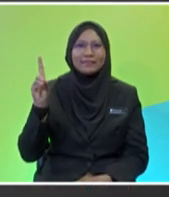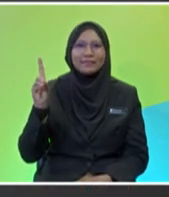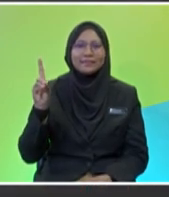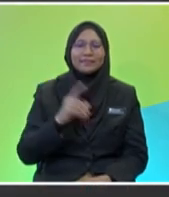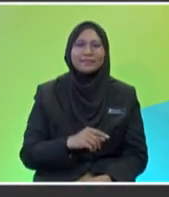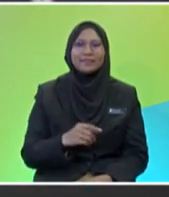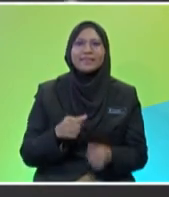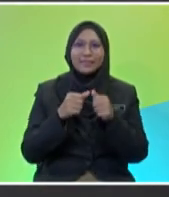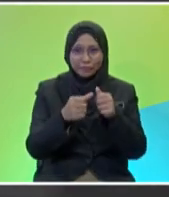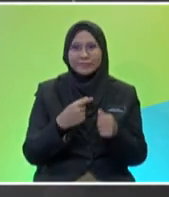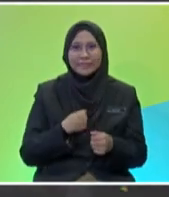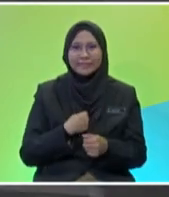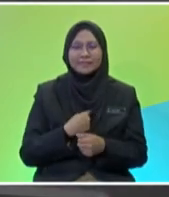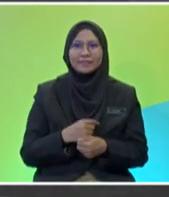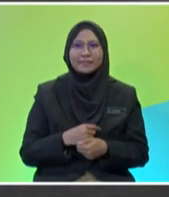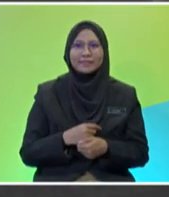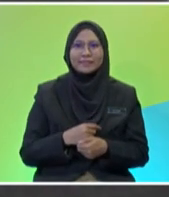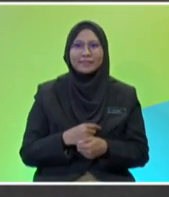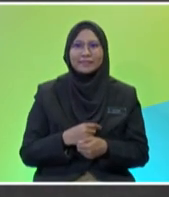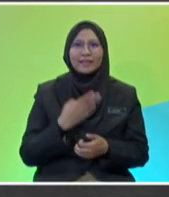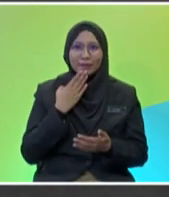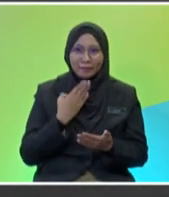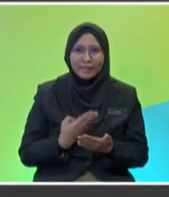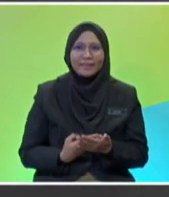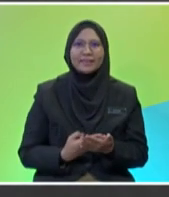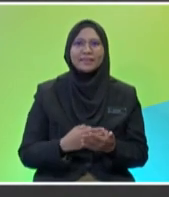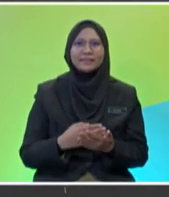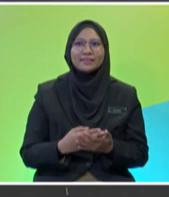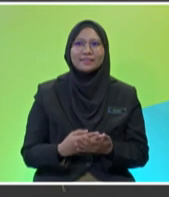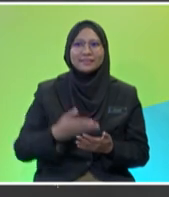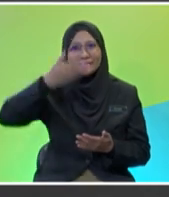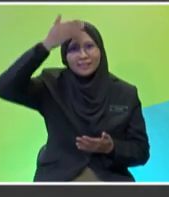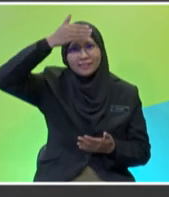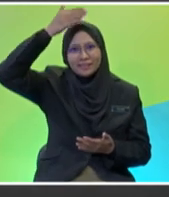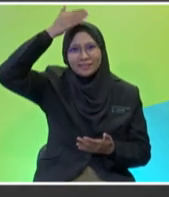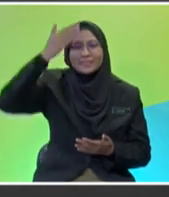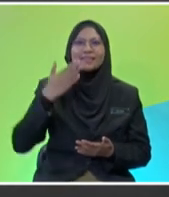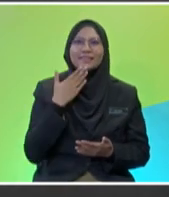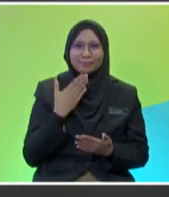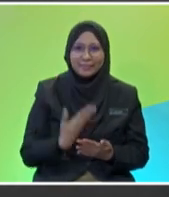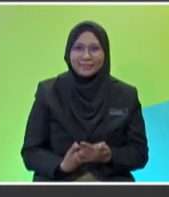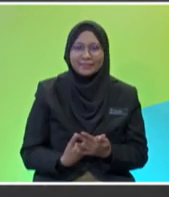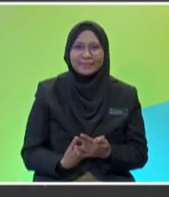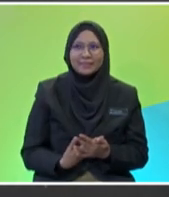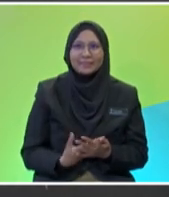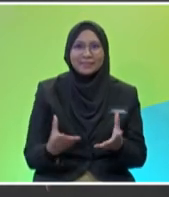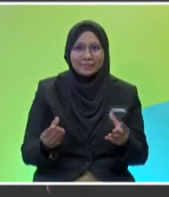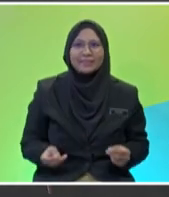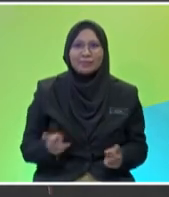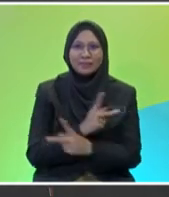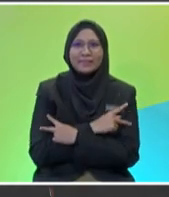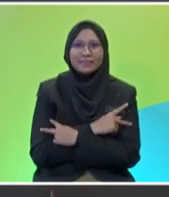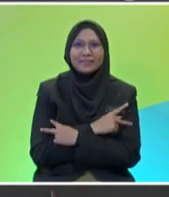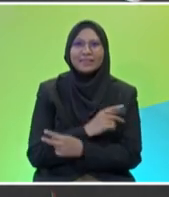ya terima kasih sama-sama adik saya akan